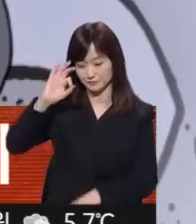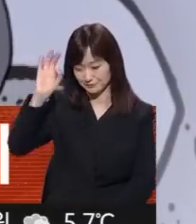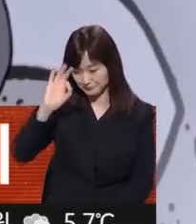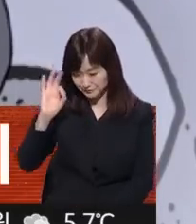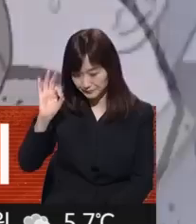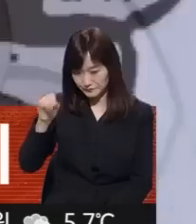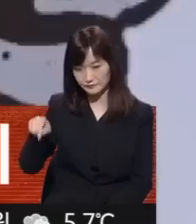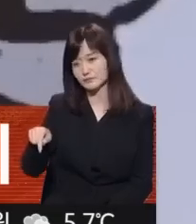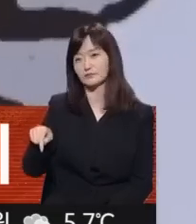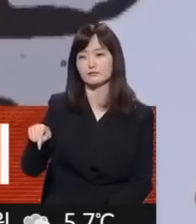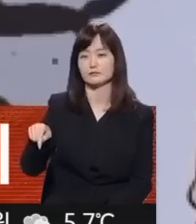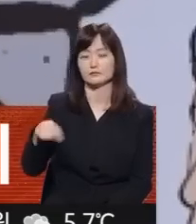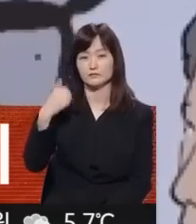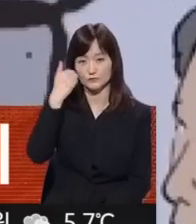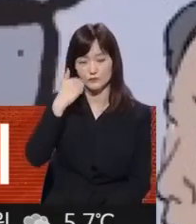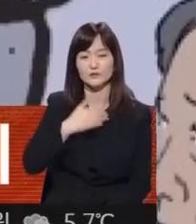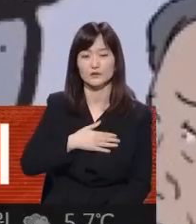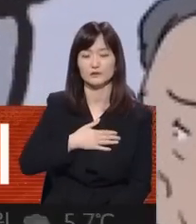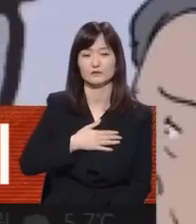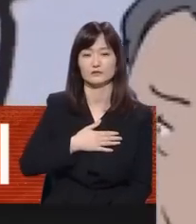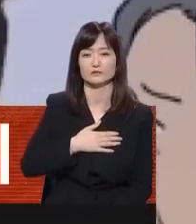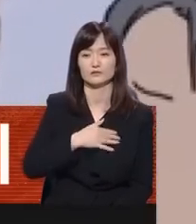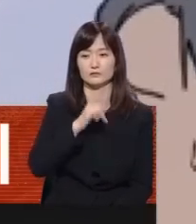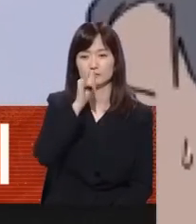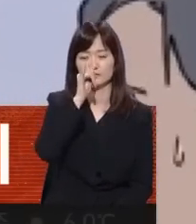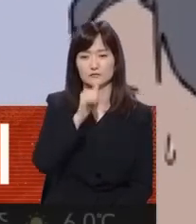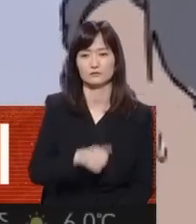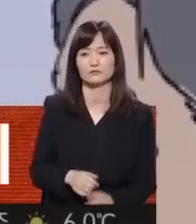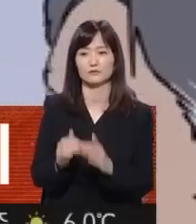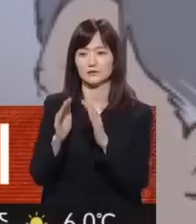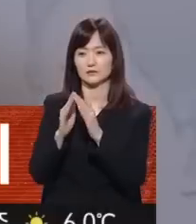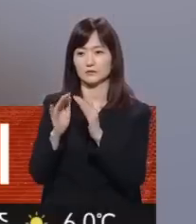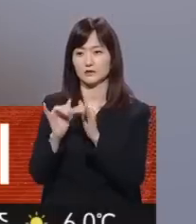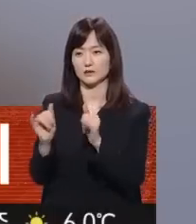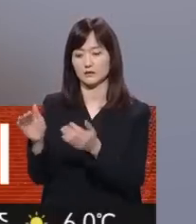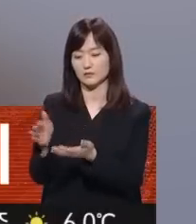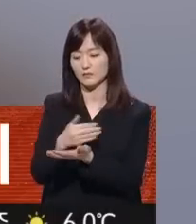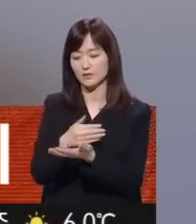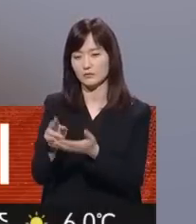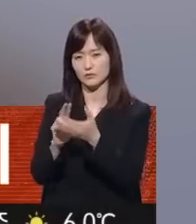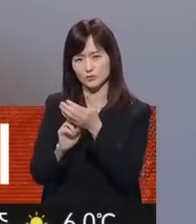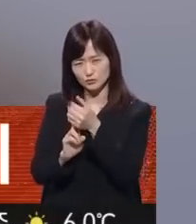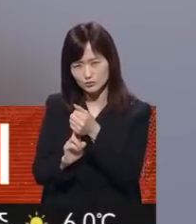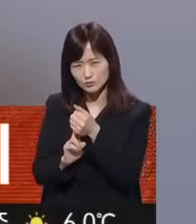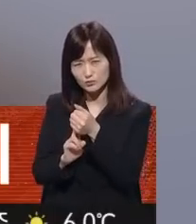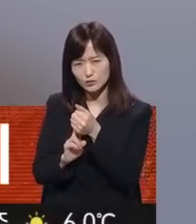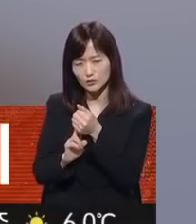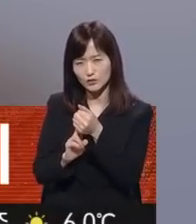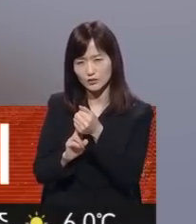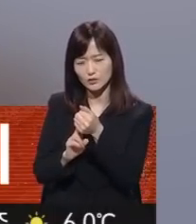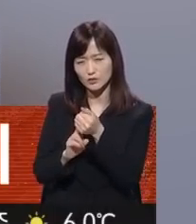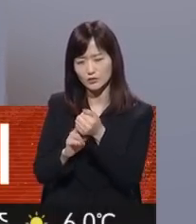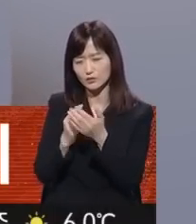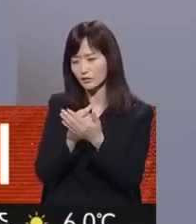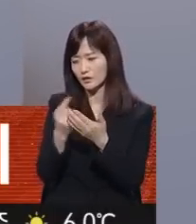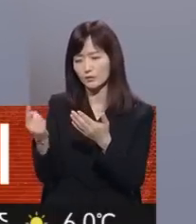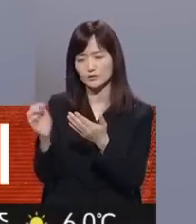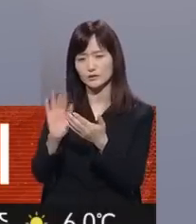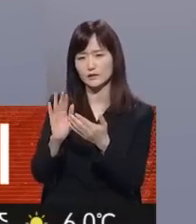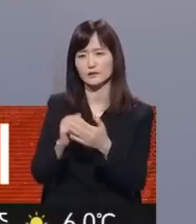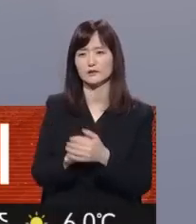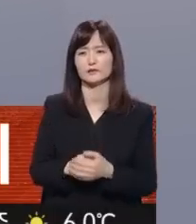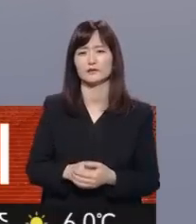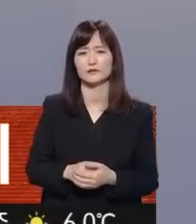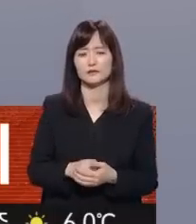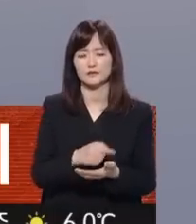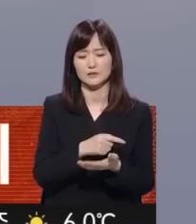가해자는 금방 특정이 됐던 것 같습니다 집에 사람이 없는 것처럼 숨어서 나오지 않았었다고 하고 일단 현재는 피해자